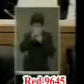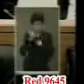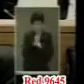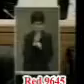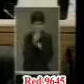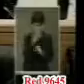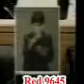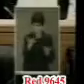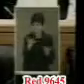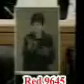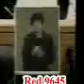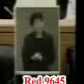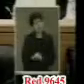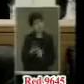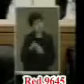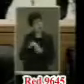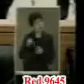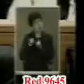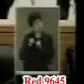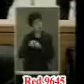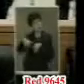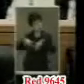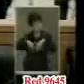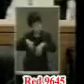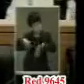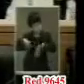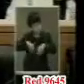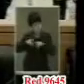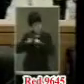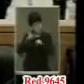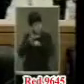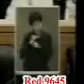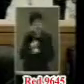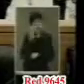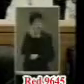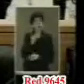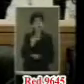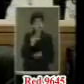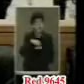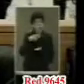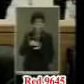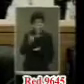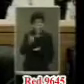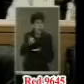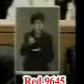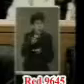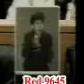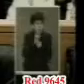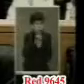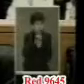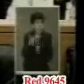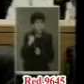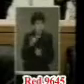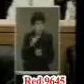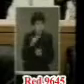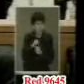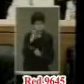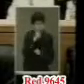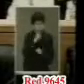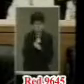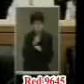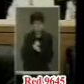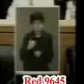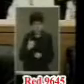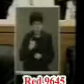แบบนี้ไม่เคยมีภาคการเมืองภาคพลเมืองภาคประชาชนใครลองอธิบายที่อยู่ในสภาที่รู้จักการเมืองภาคประชาชนมี